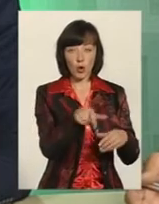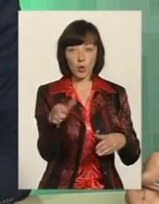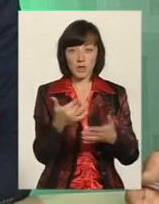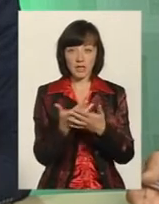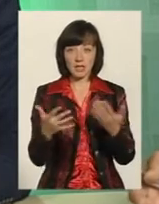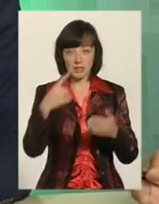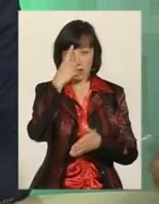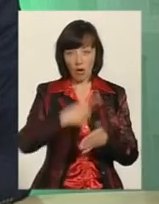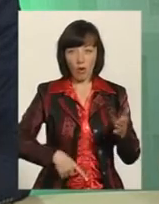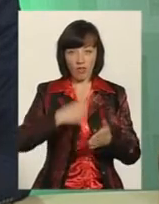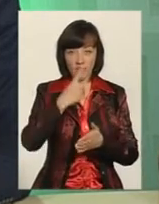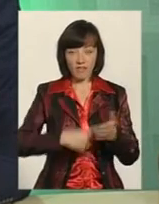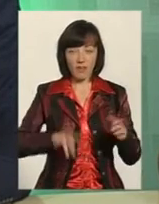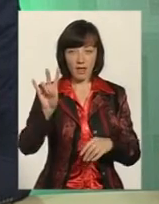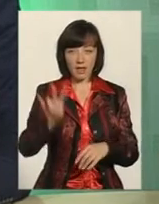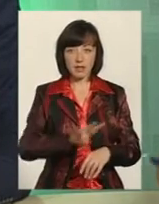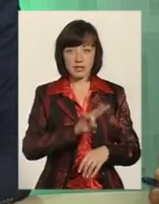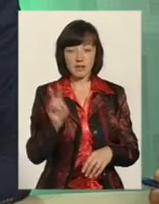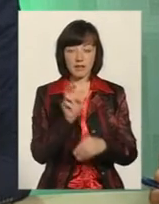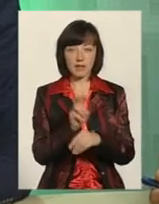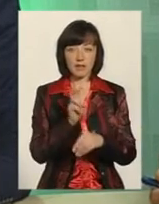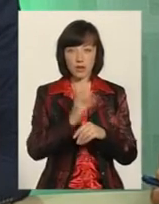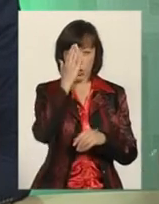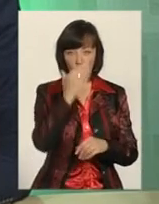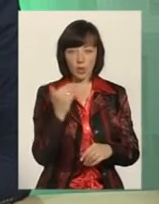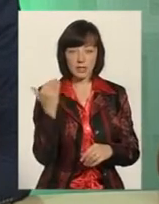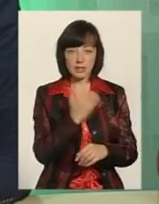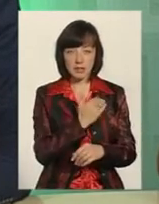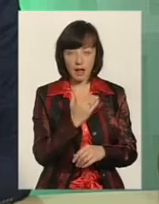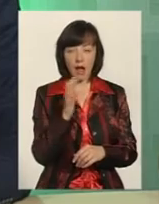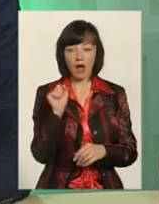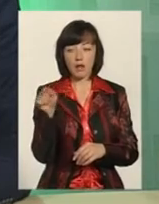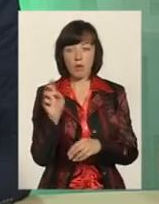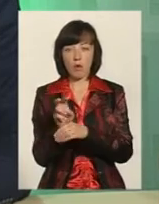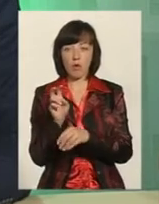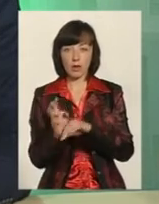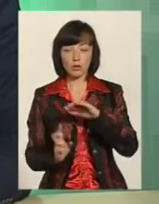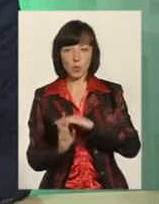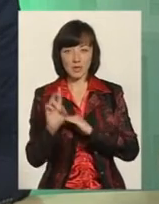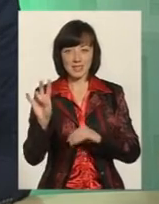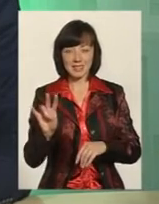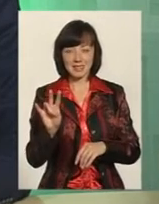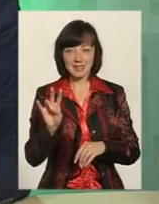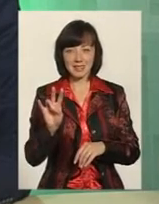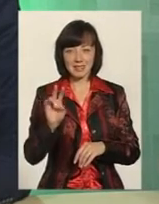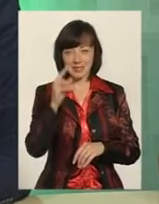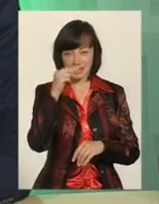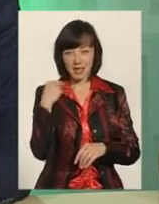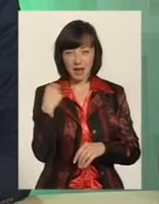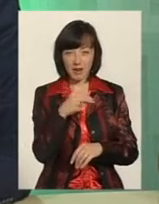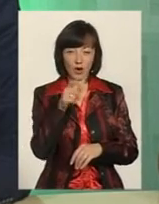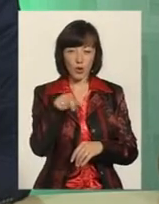різних конфесій, вони відвідують, наприклад, костел, а там ходять до церкви, і в людей, знаєте,